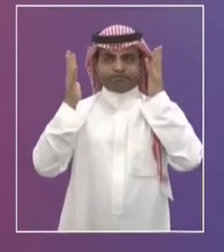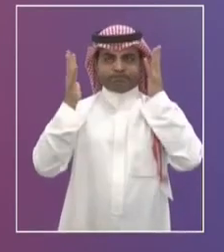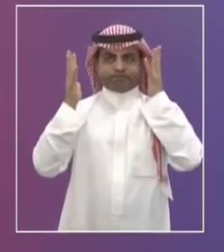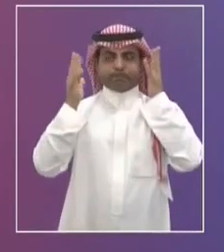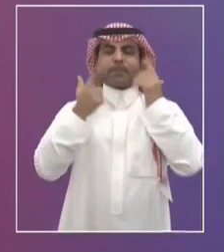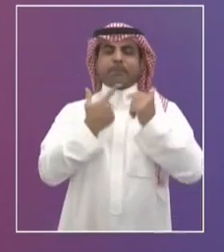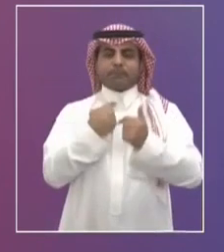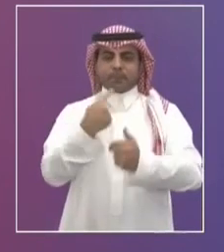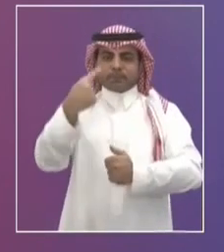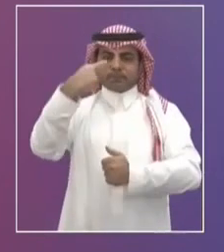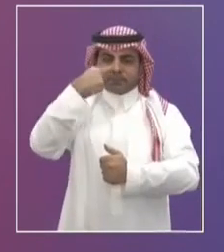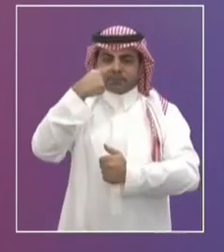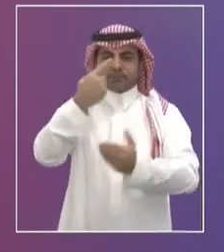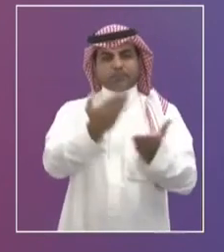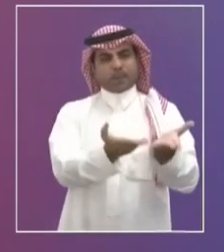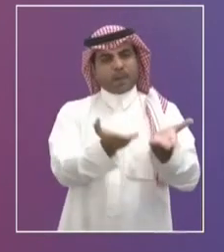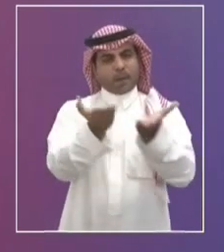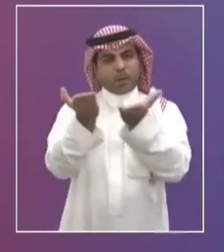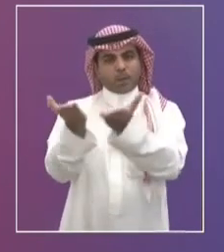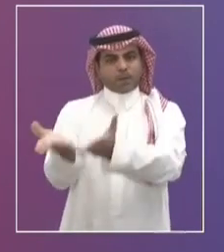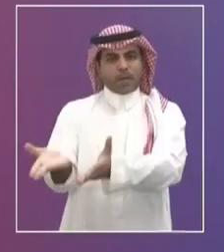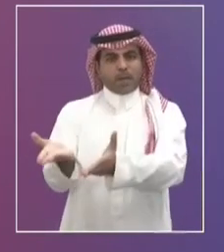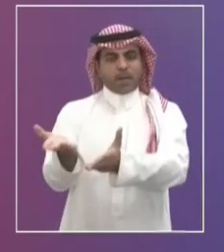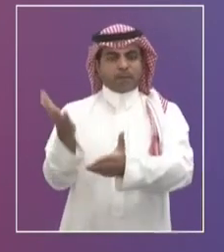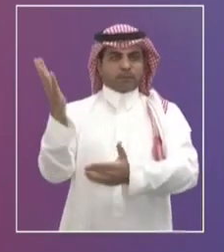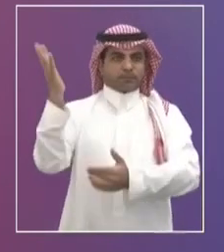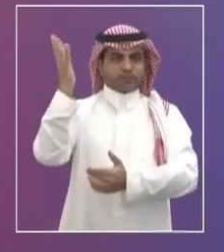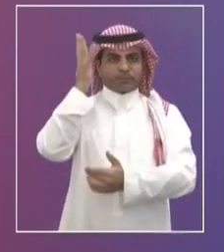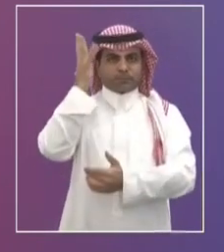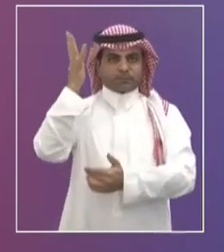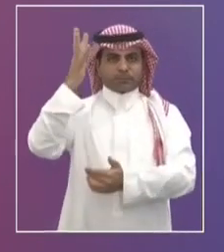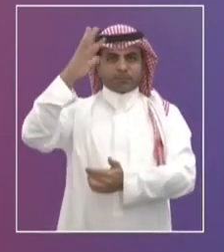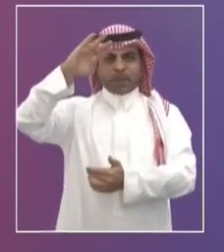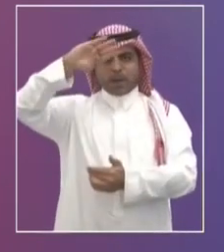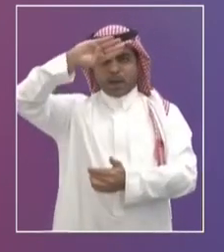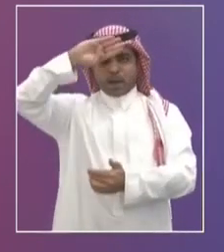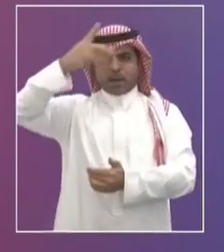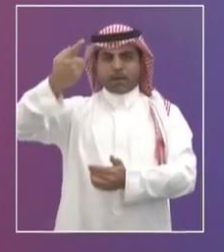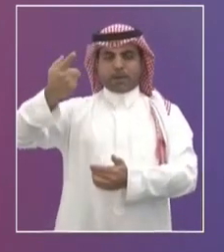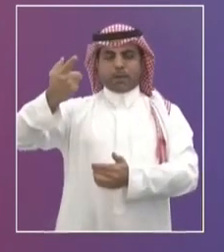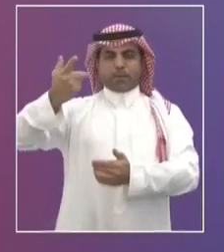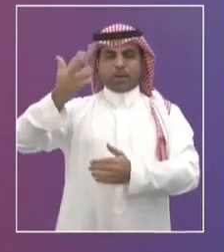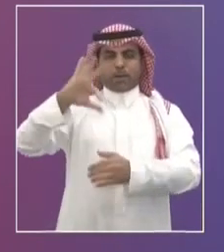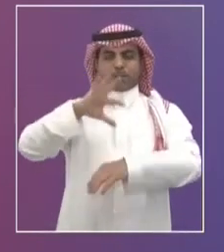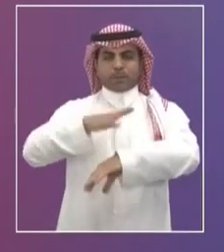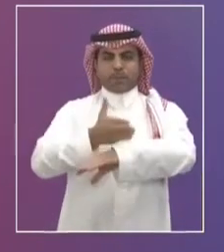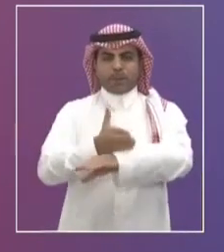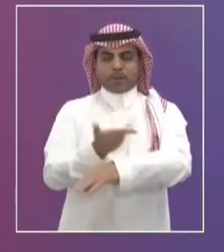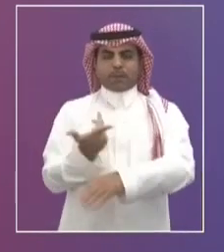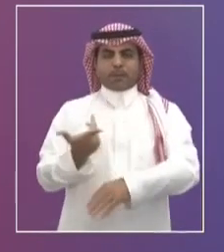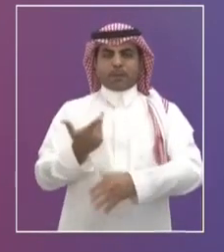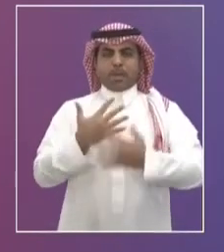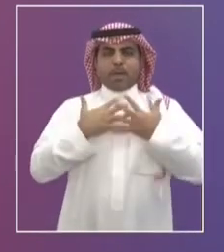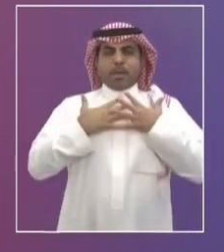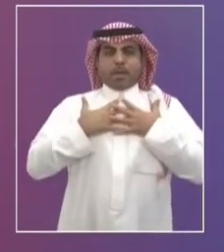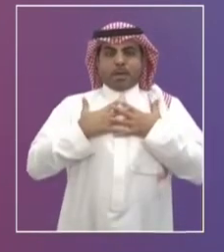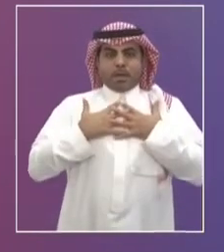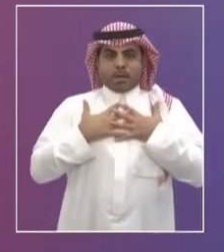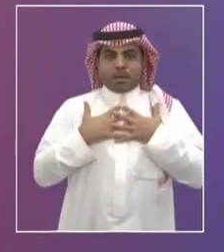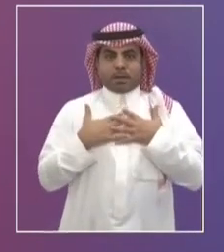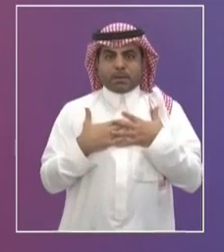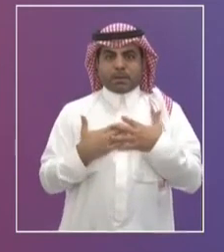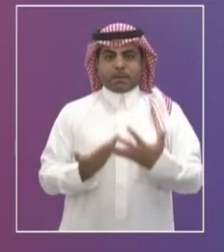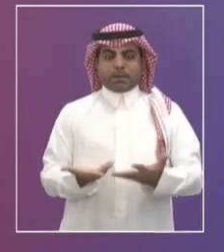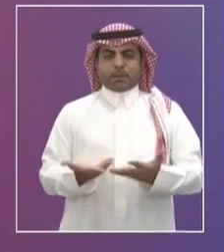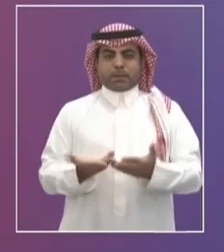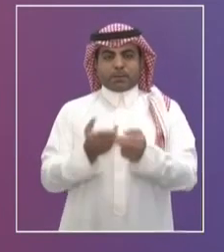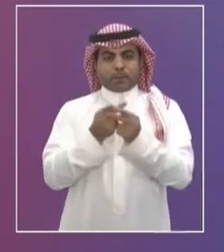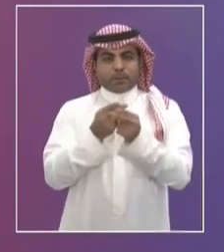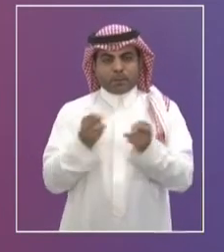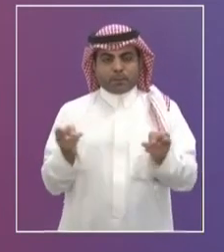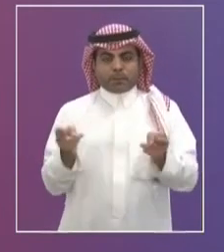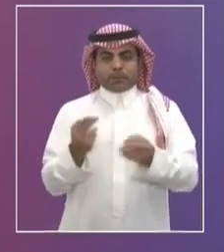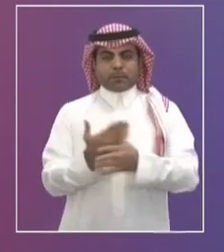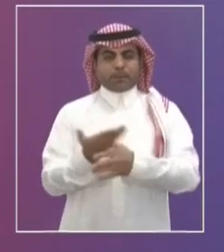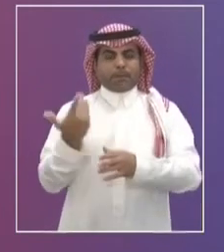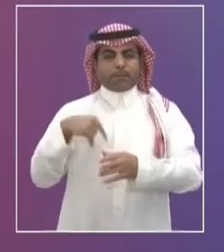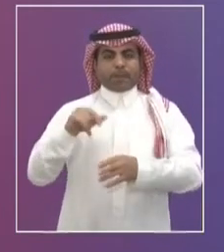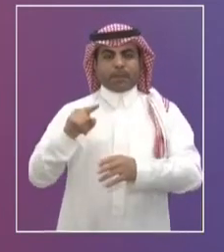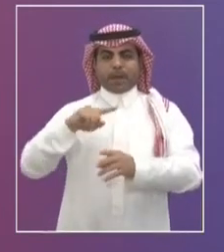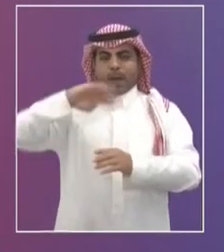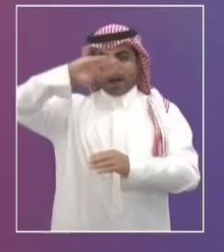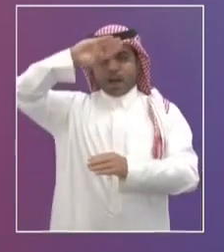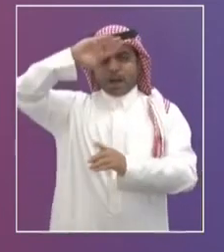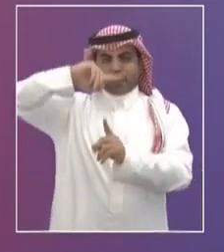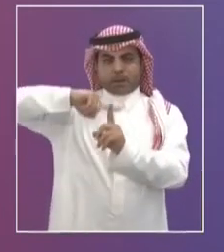الصحية لأن لديها أعراض مرضية تنفسية تحديدا، وبالذات ارتفاع